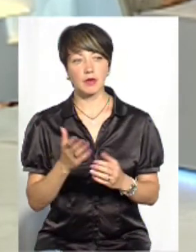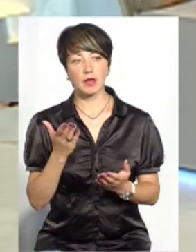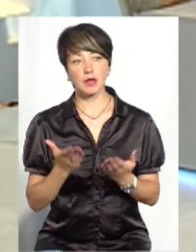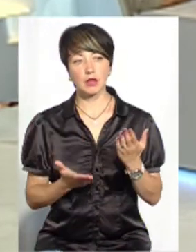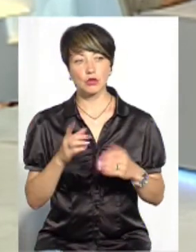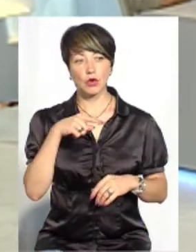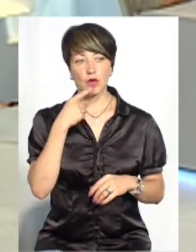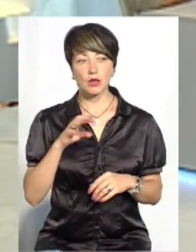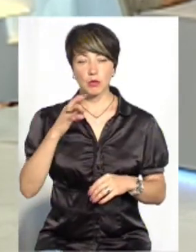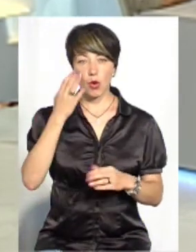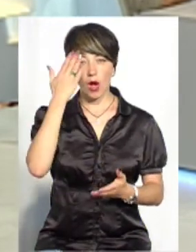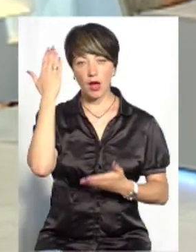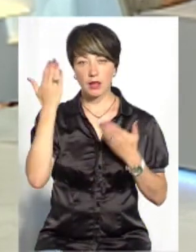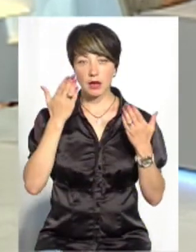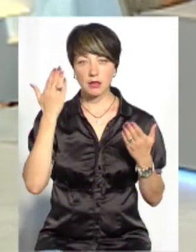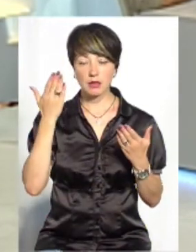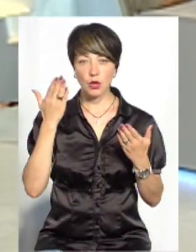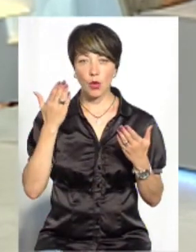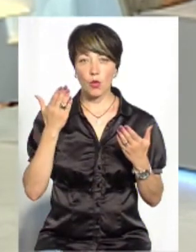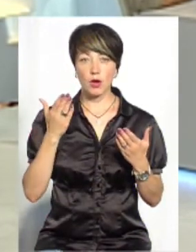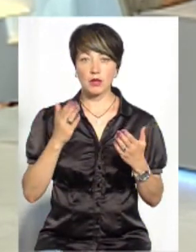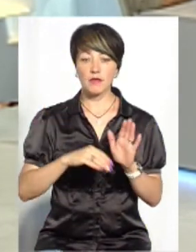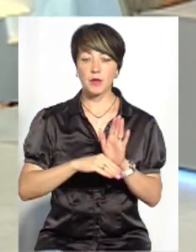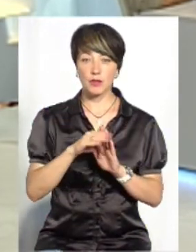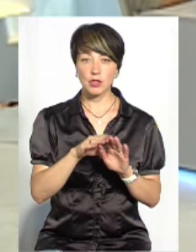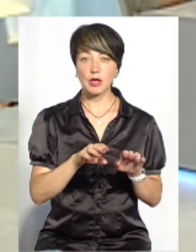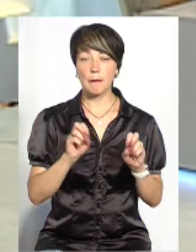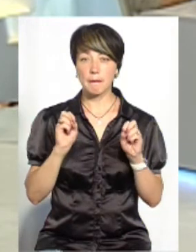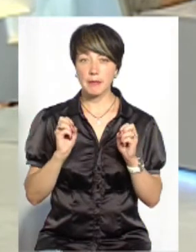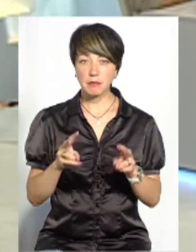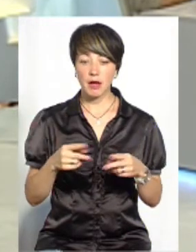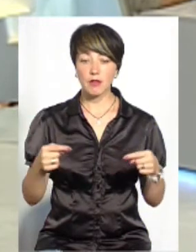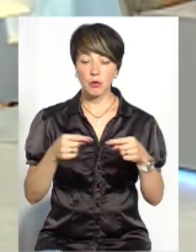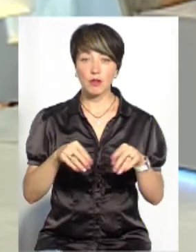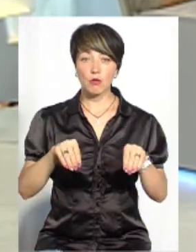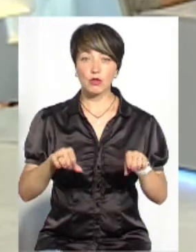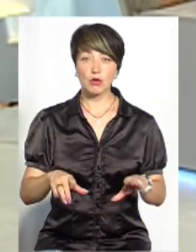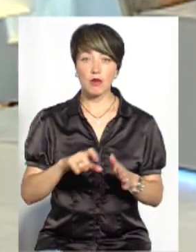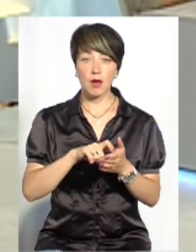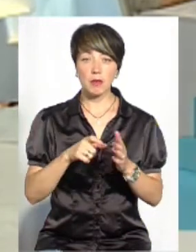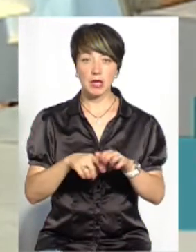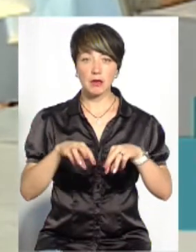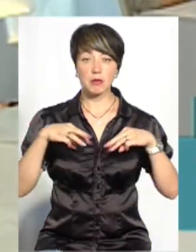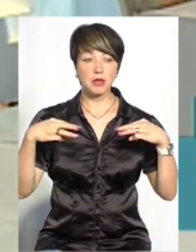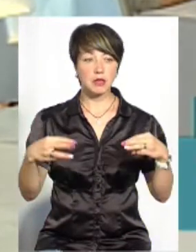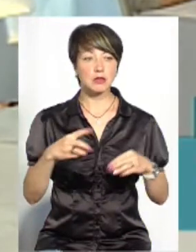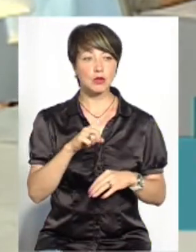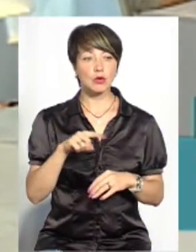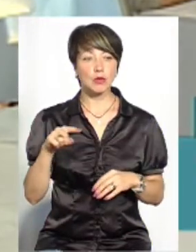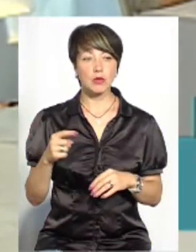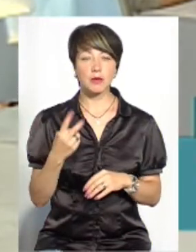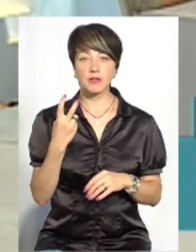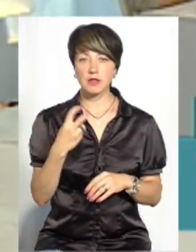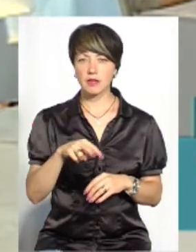мова йде про атракціони, які відносяться до обладнання підвищеної безпеки, відповідно постанови Кабінету міністрів за номером